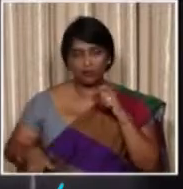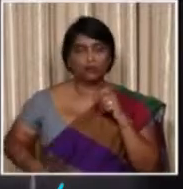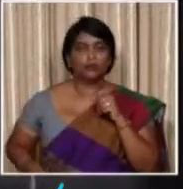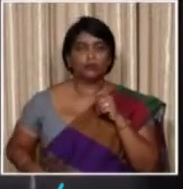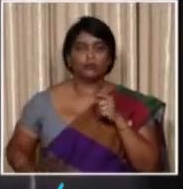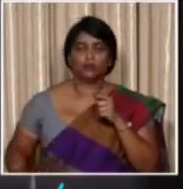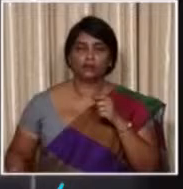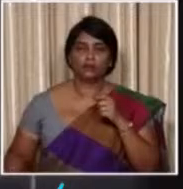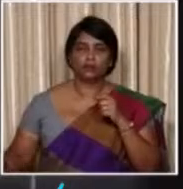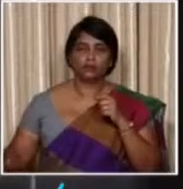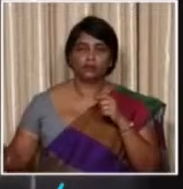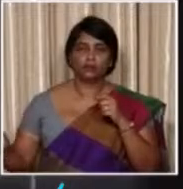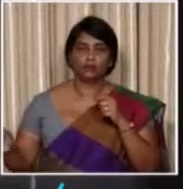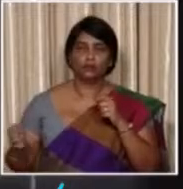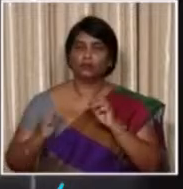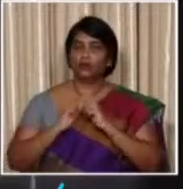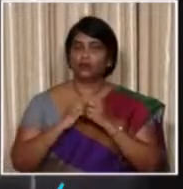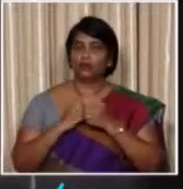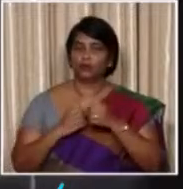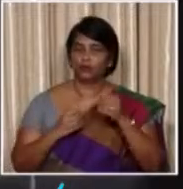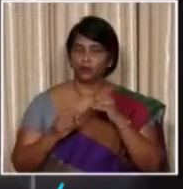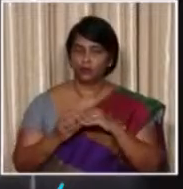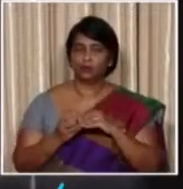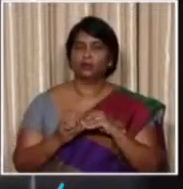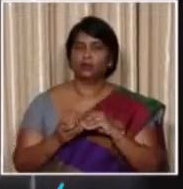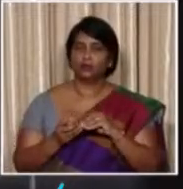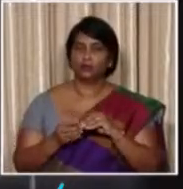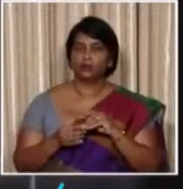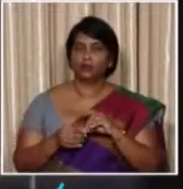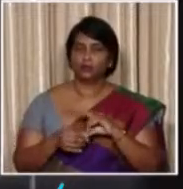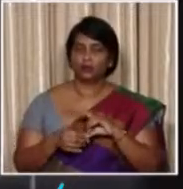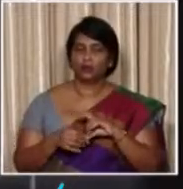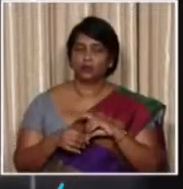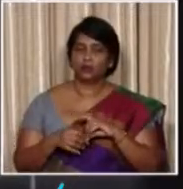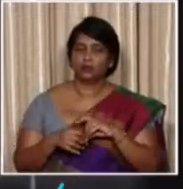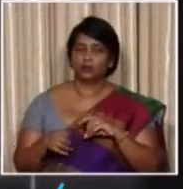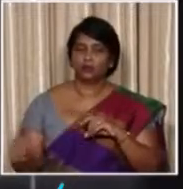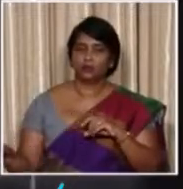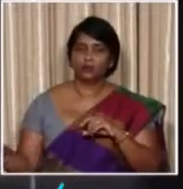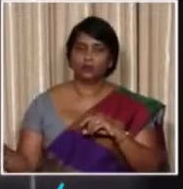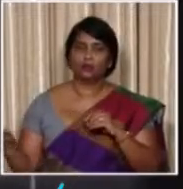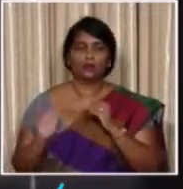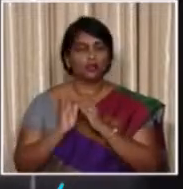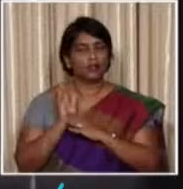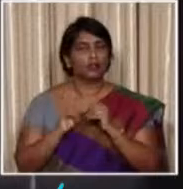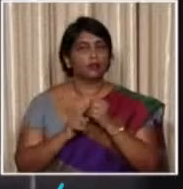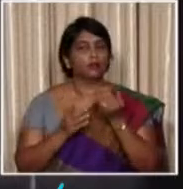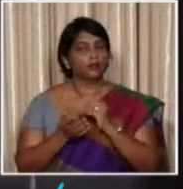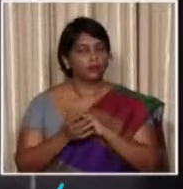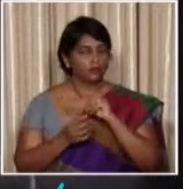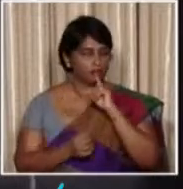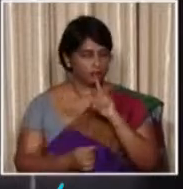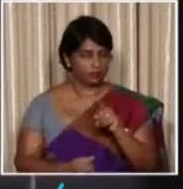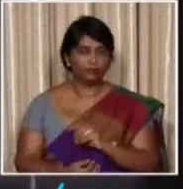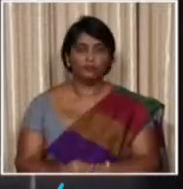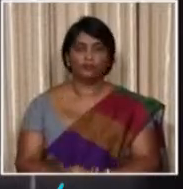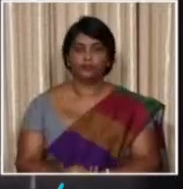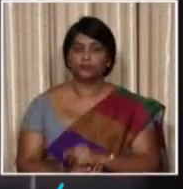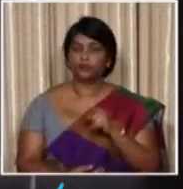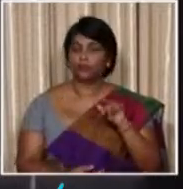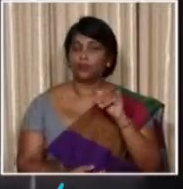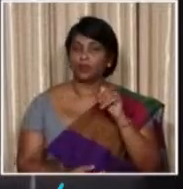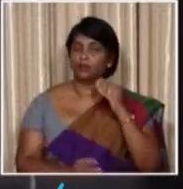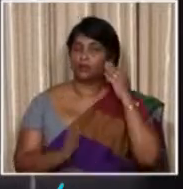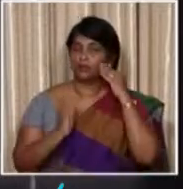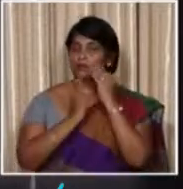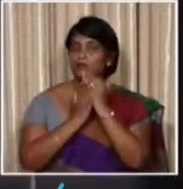වෙලා ඉතා හානිකර තත්ත්වයක් ඇති වෙන්න පුළුවන්. අමතුමියට වන් නැවත මතක් කරන්න ඕනේ මේ සමහර